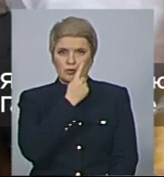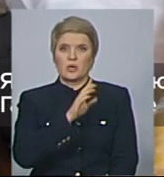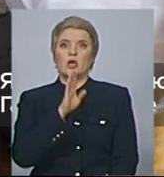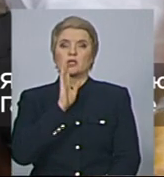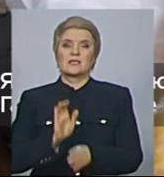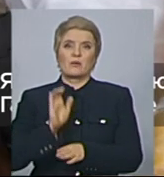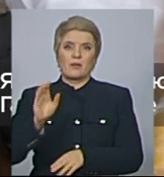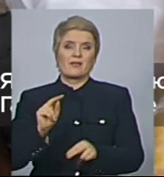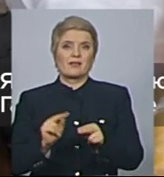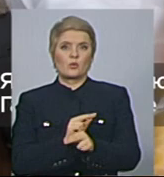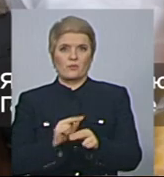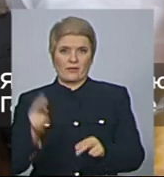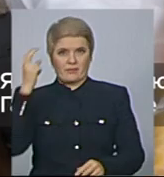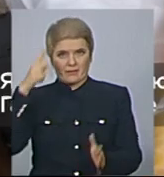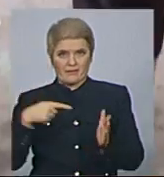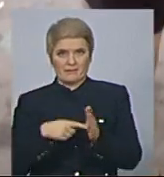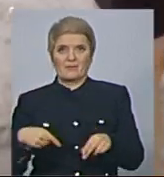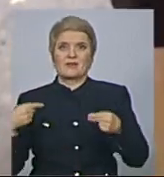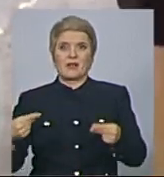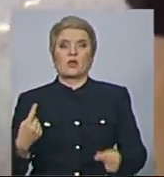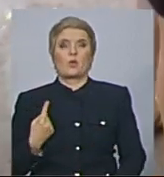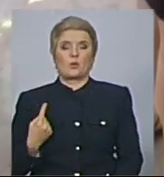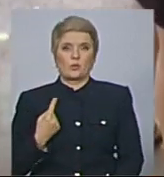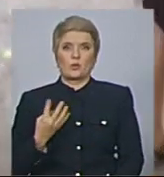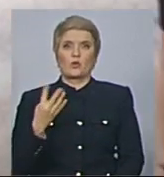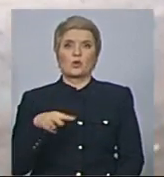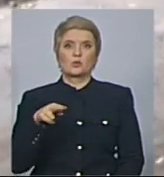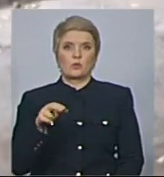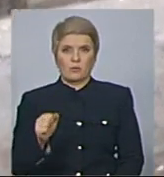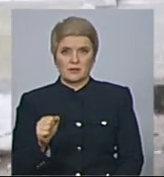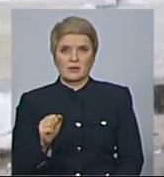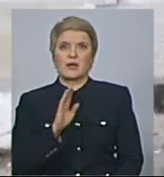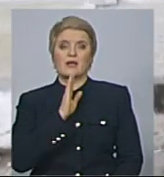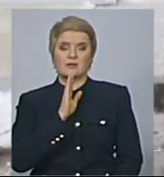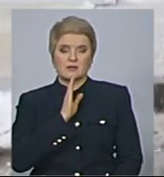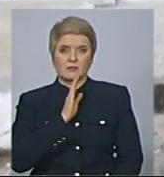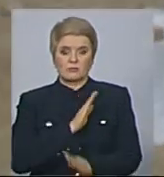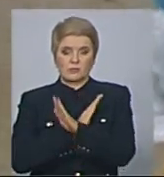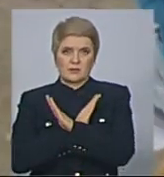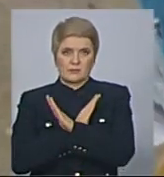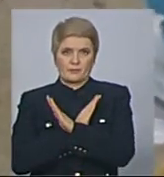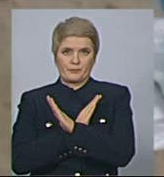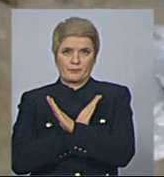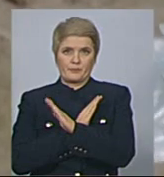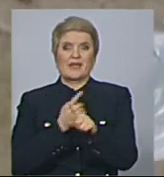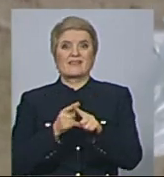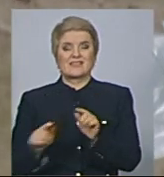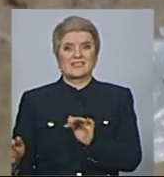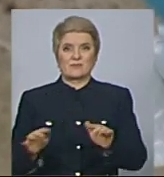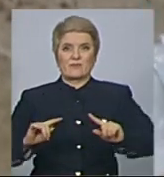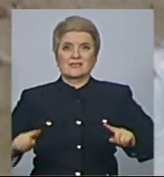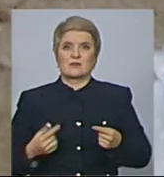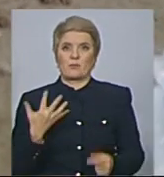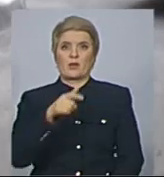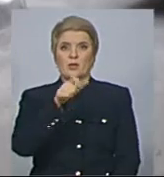Жінку доправили на лікування до Києва і надали охорону. 4 листопада Катерина Гандзюк померла. У цій справі затримали